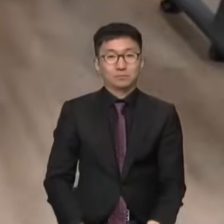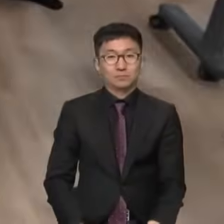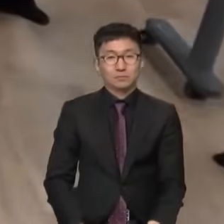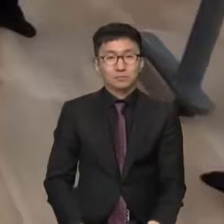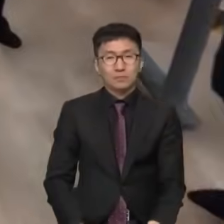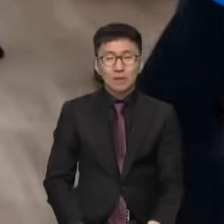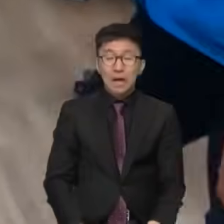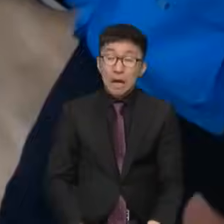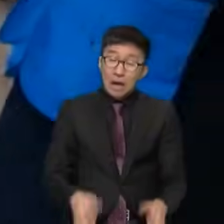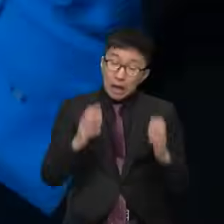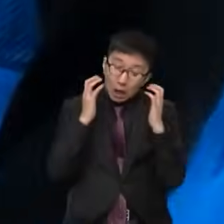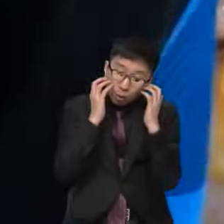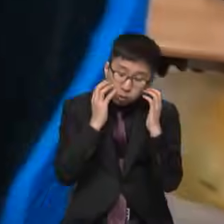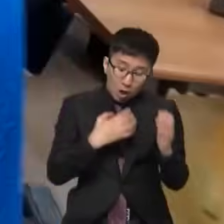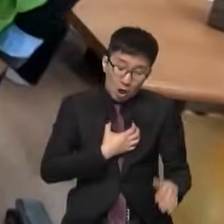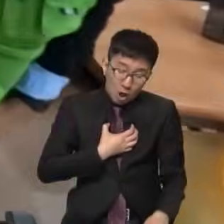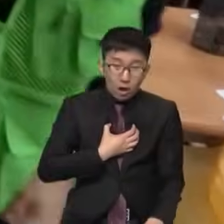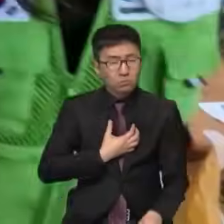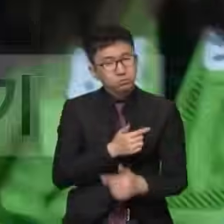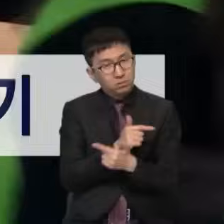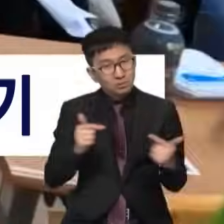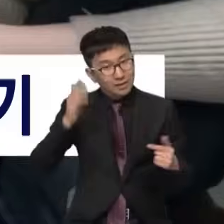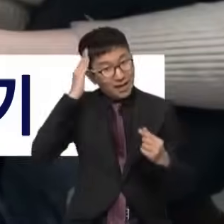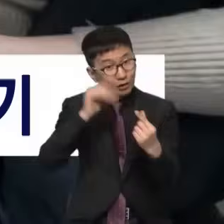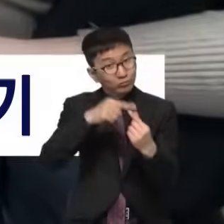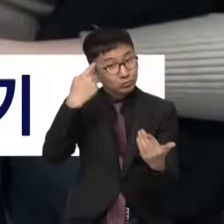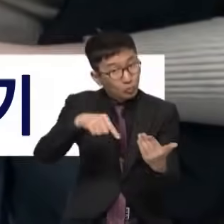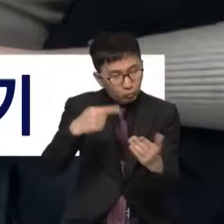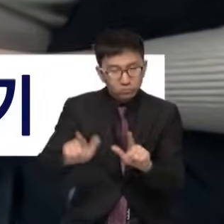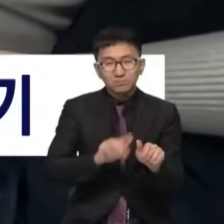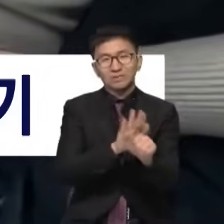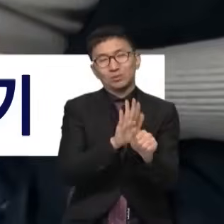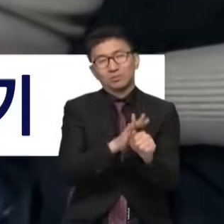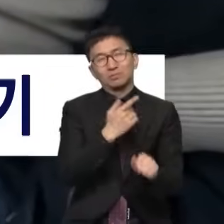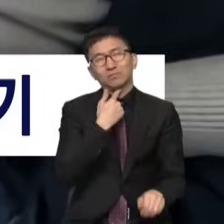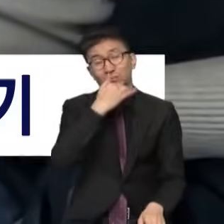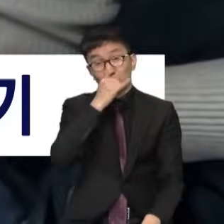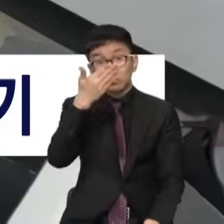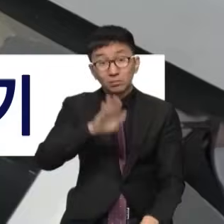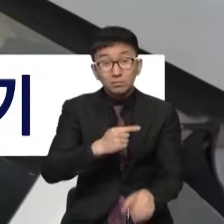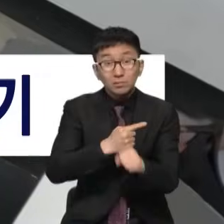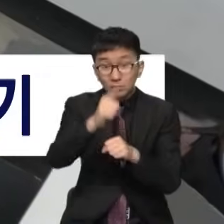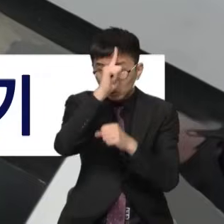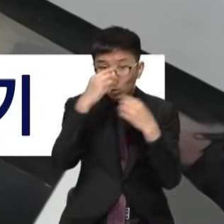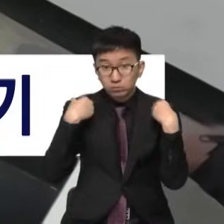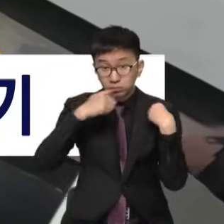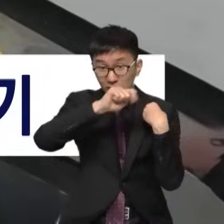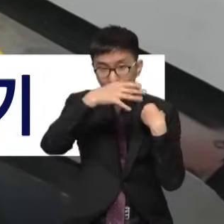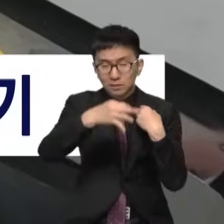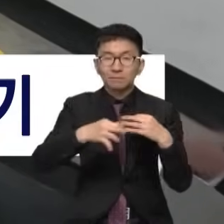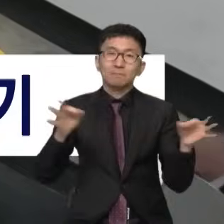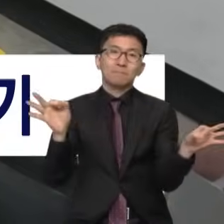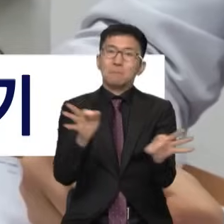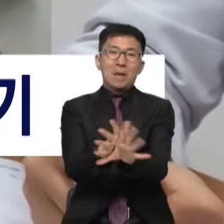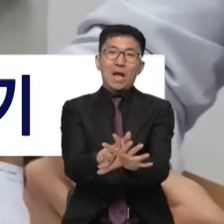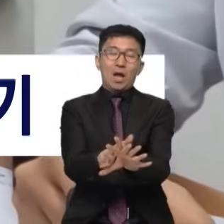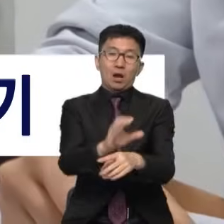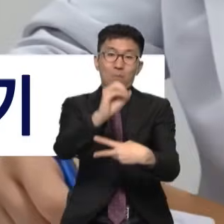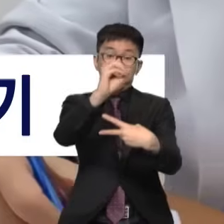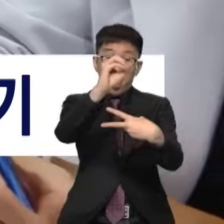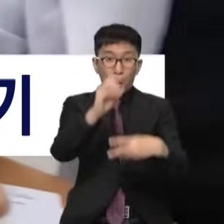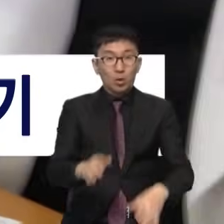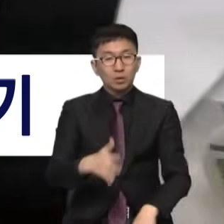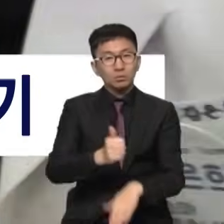각종 고충 상담, 한국어 교육, 생활 지원 등을 담당해 왔는데 내년 정부 예산이 전액 삭감돼